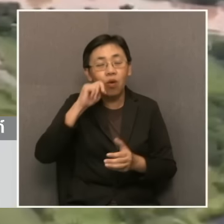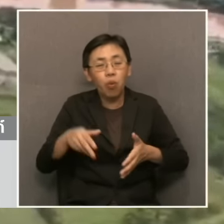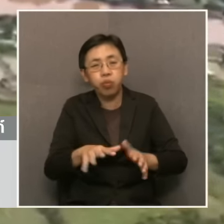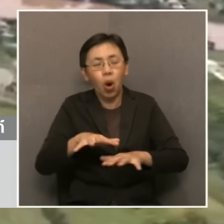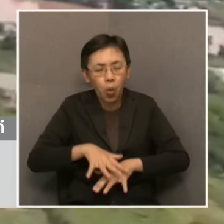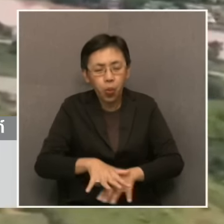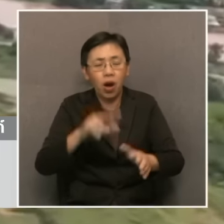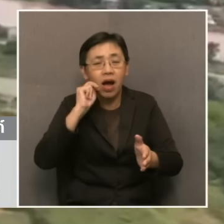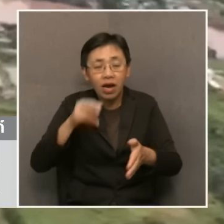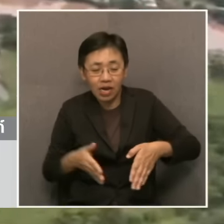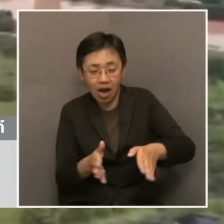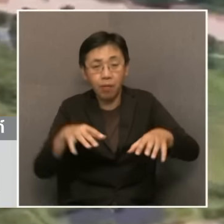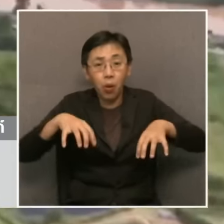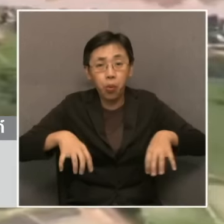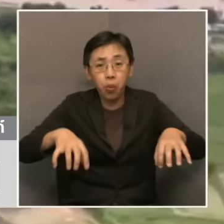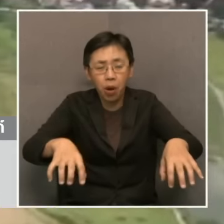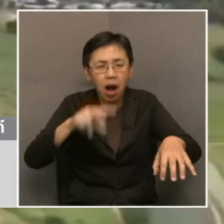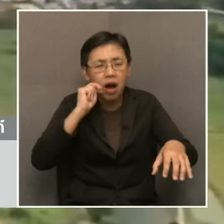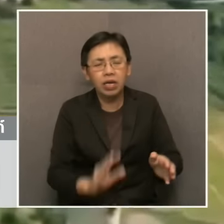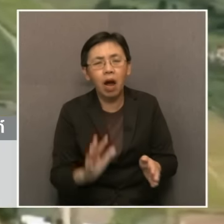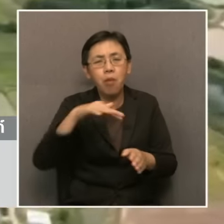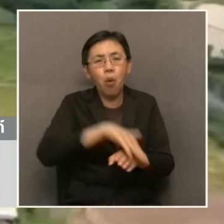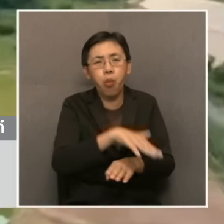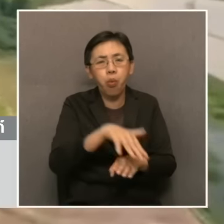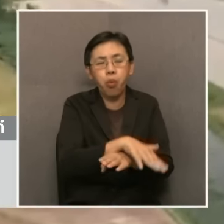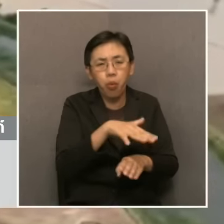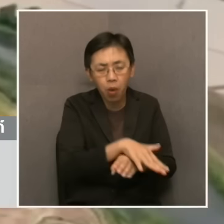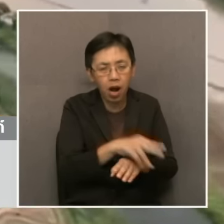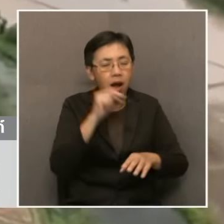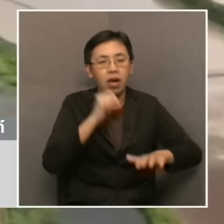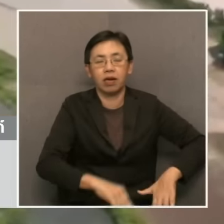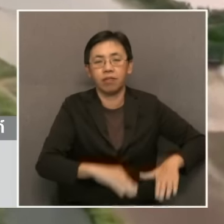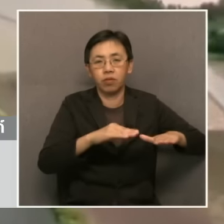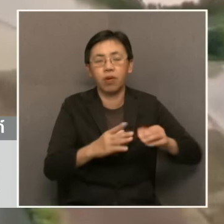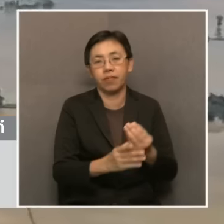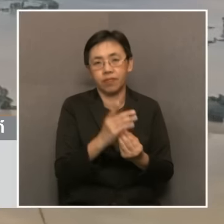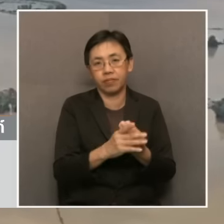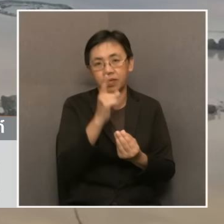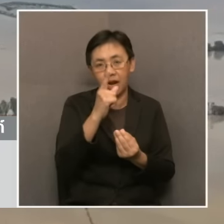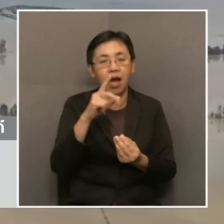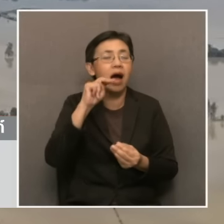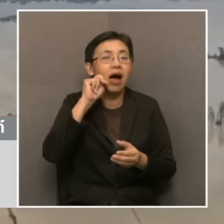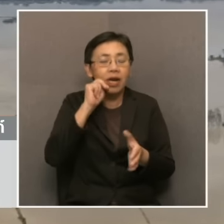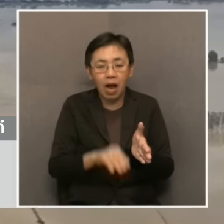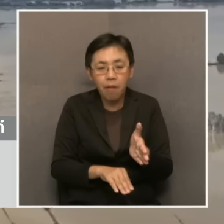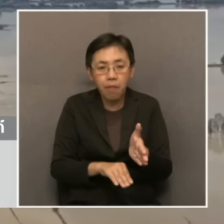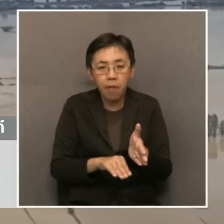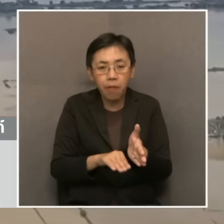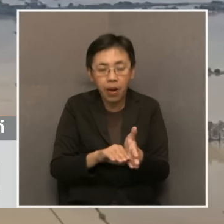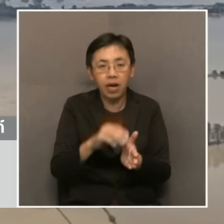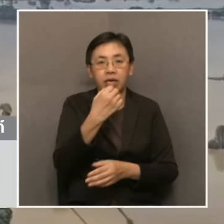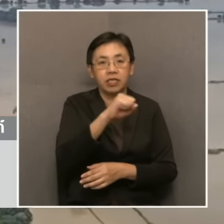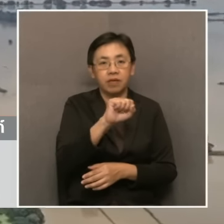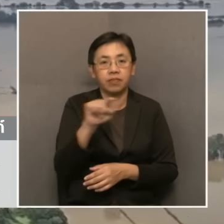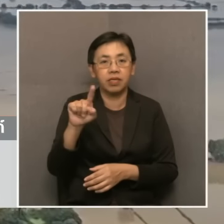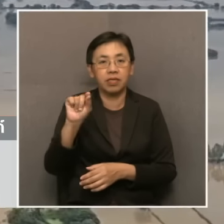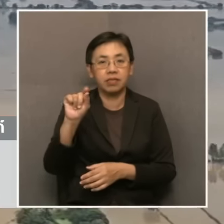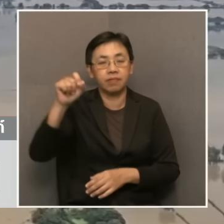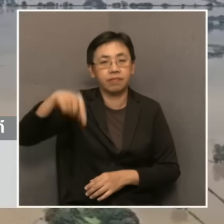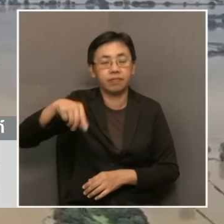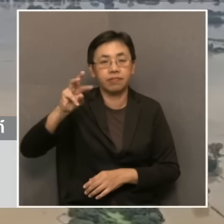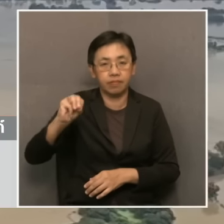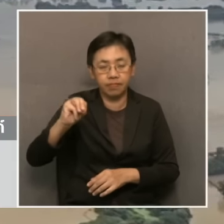มน้ำถูกน้ำล้นตลิ่งเข้าท่วมประมาณ1สัปดาห์ค่ะระดับน้ำสูงขึ้นประมาณ 10-20 เซนติเมตร